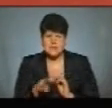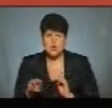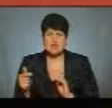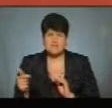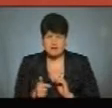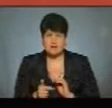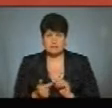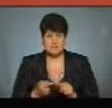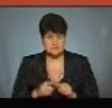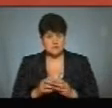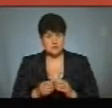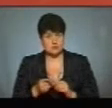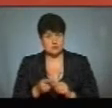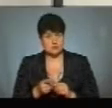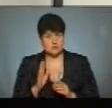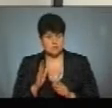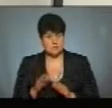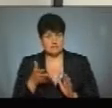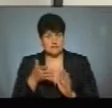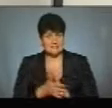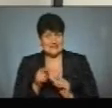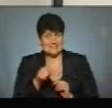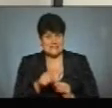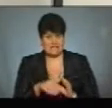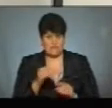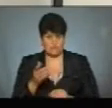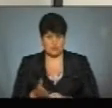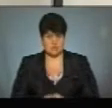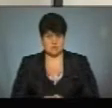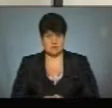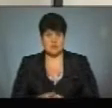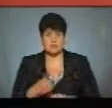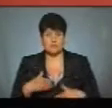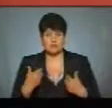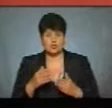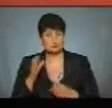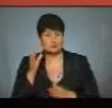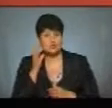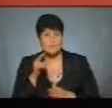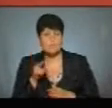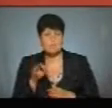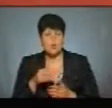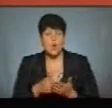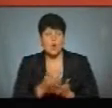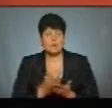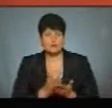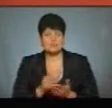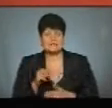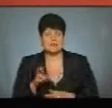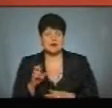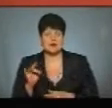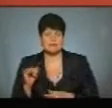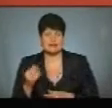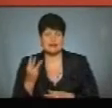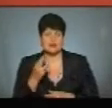1 мільярд 950 мільйонів гривень. Отака сума у нас піде на ці парламентські вибори. Я пропоную зараз послухати коментар політолога Тараса Березовця.